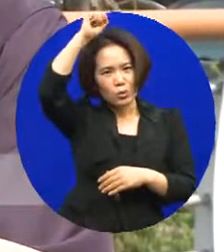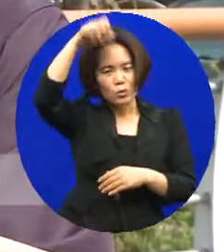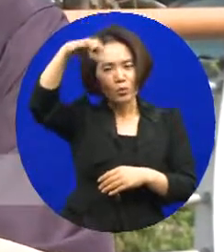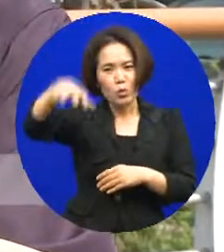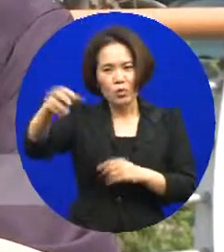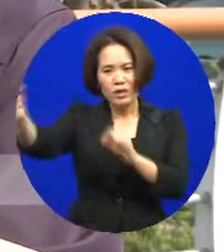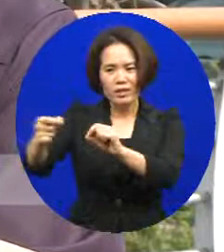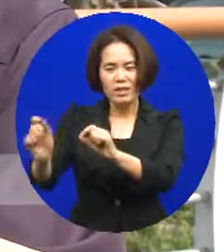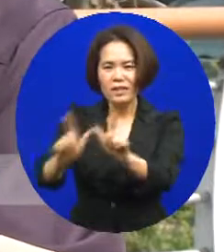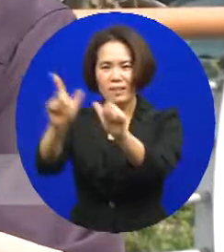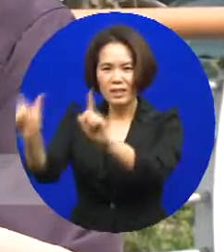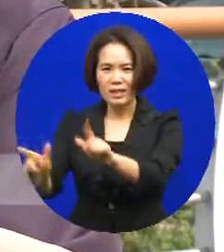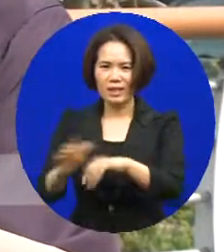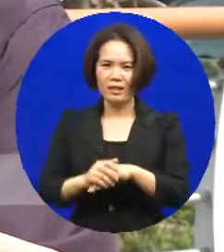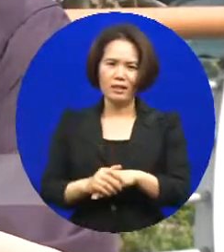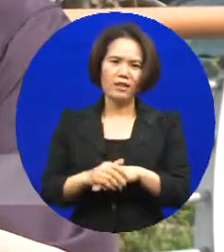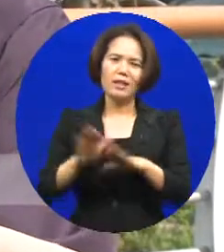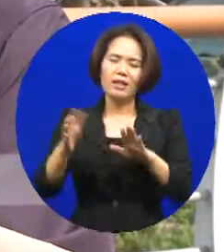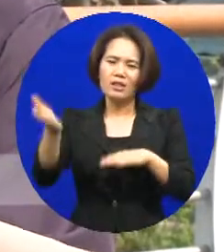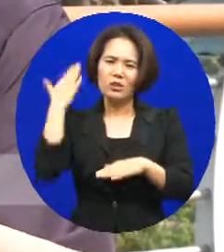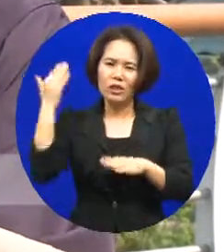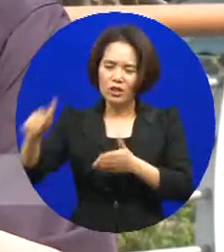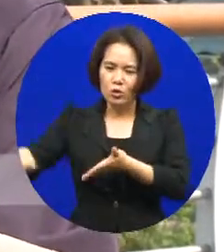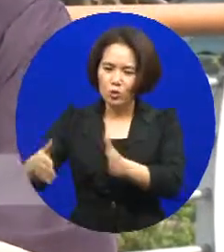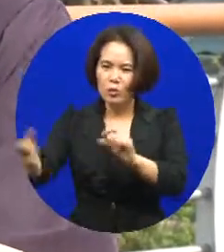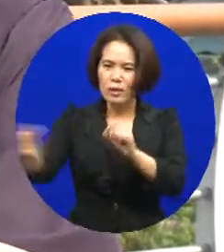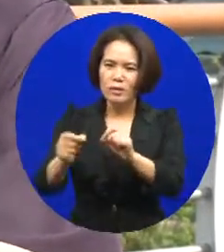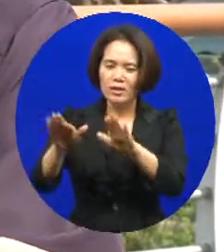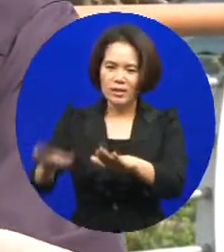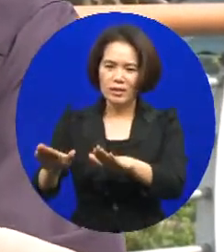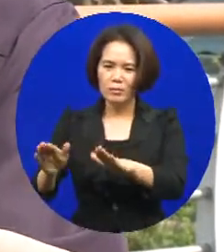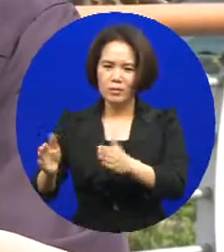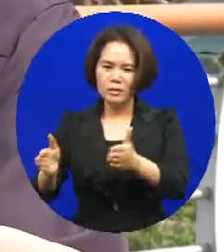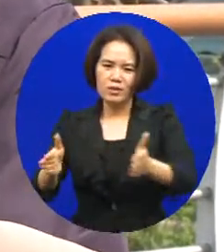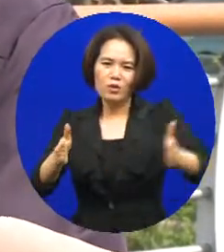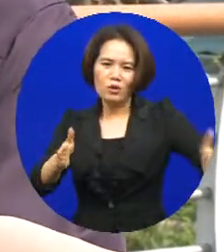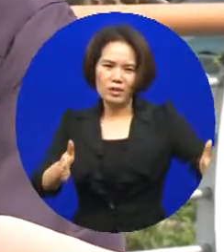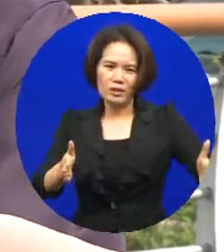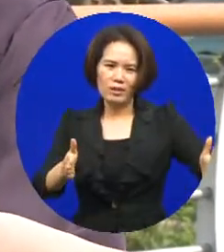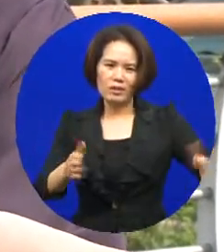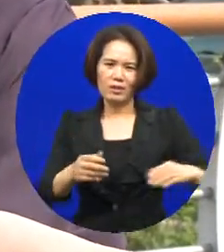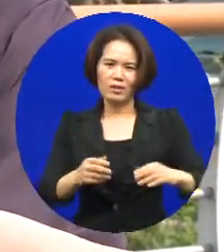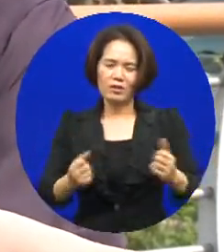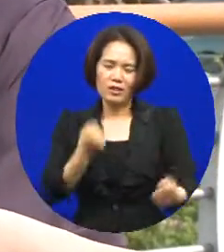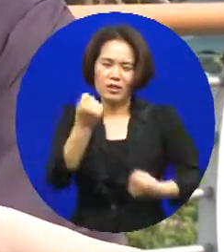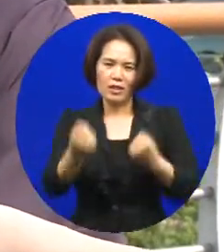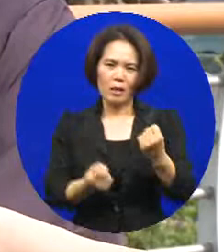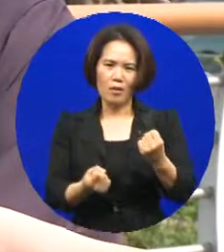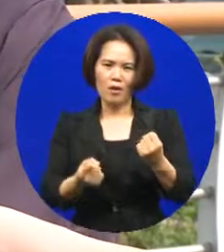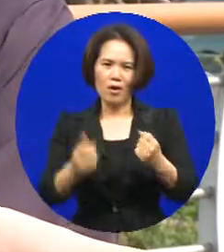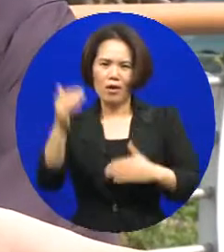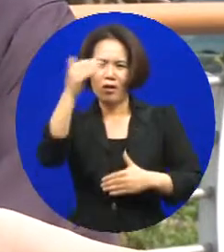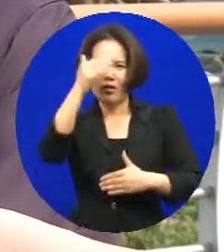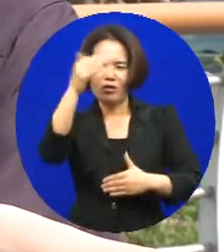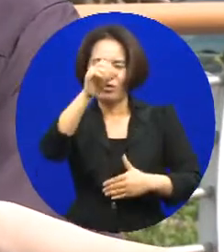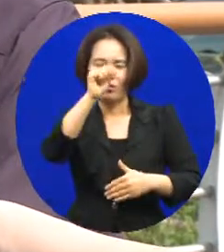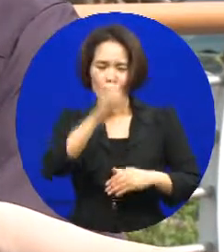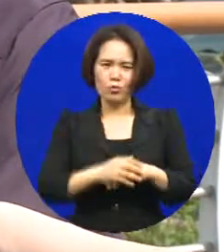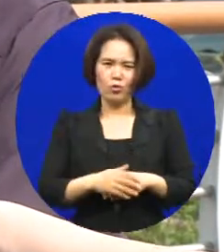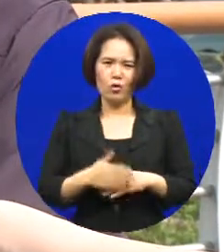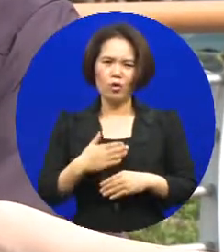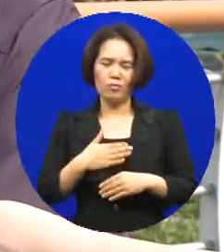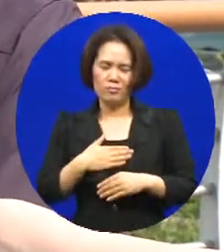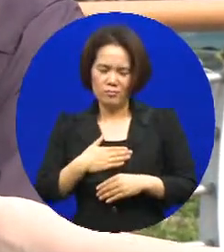그 전에는 이 자전거도로가 짧았거든요. 근데 이제 연장이 돼가지고 오니까 아주 경치도 좋고 아주 마음이 우울할 때 자전거 타고